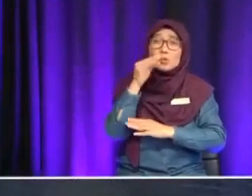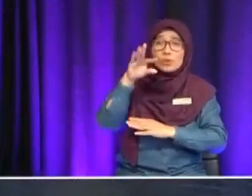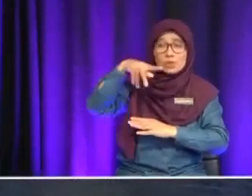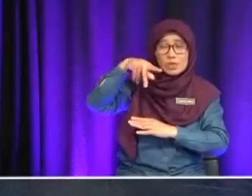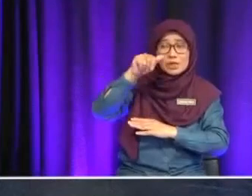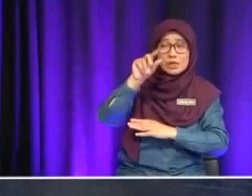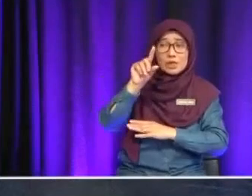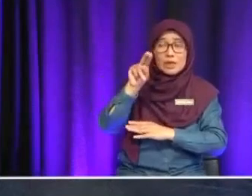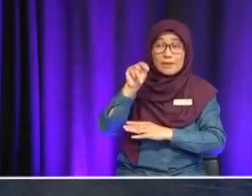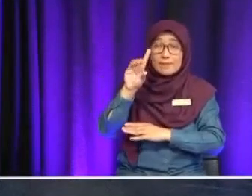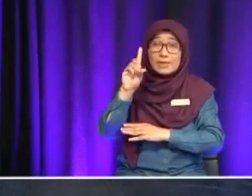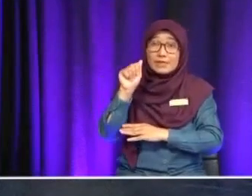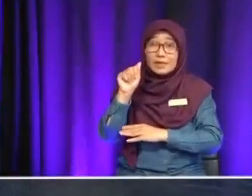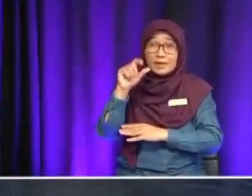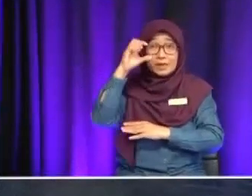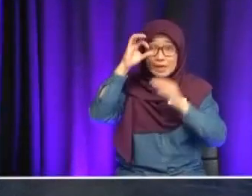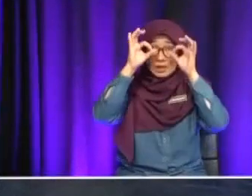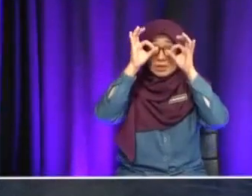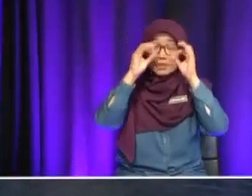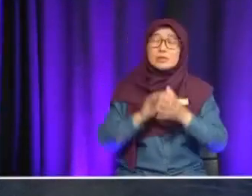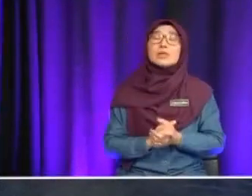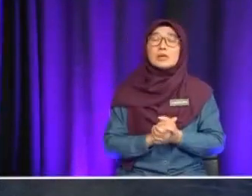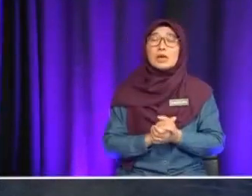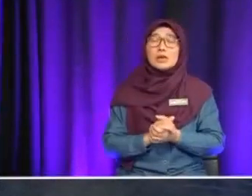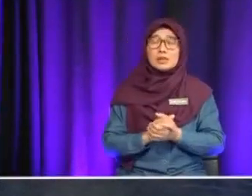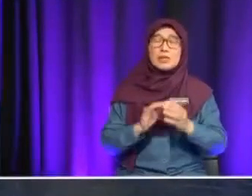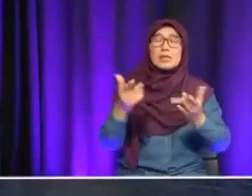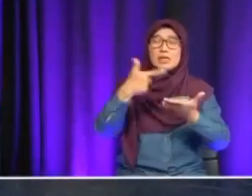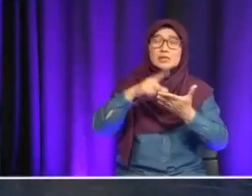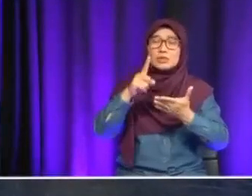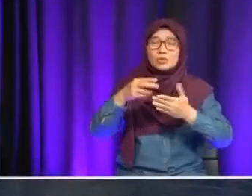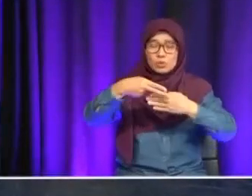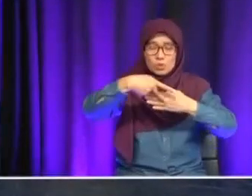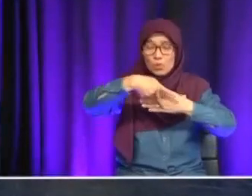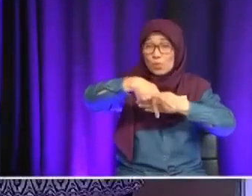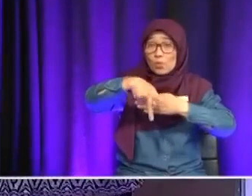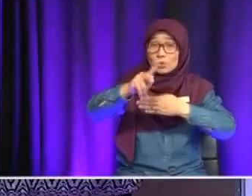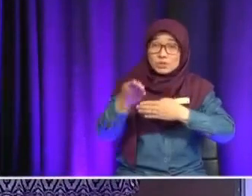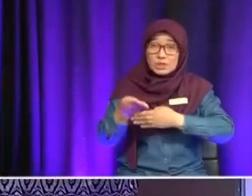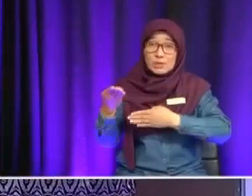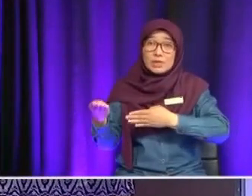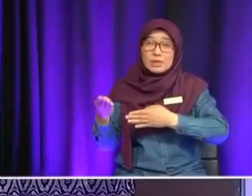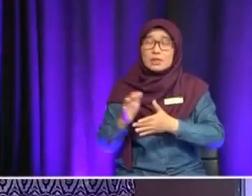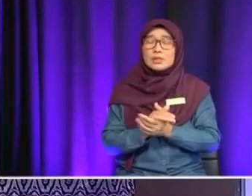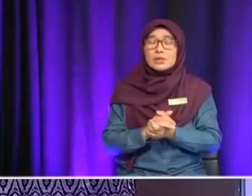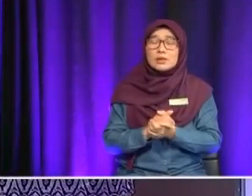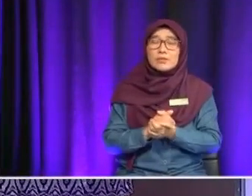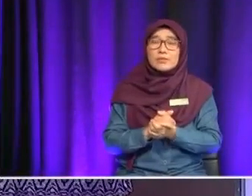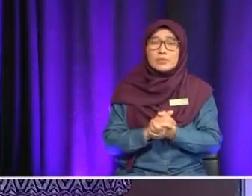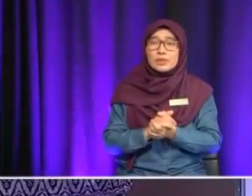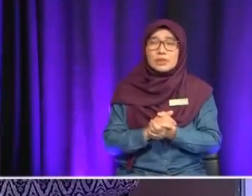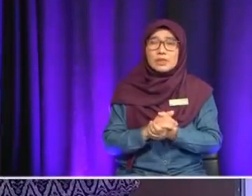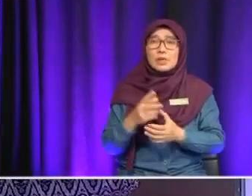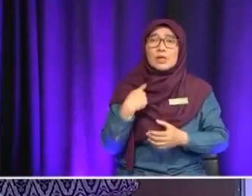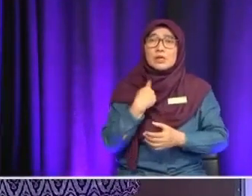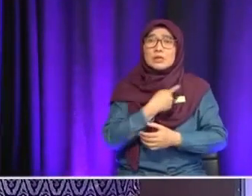Okey. Okey. Ataupun contohnya untuk menghantar barang, nak post barang kan? Nak hantar barang. Kalau tak, kita kena,